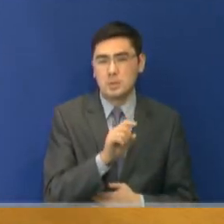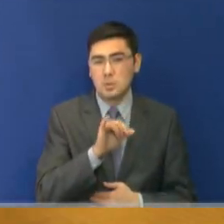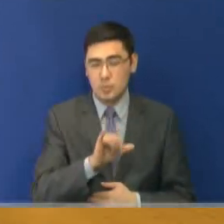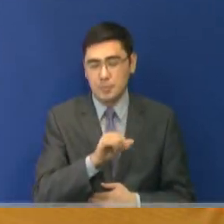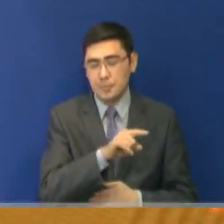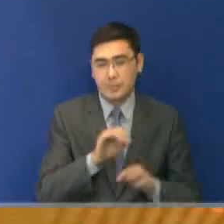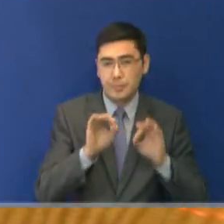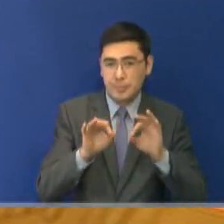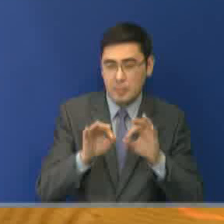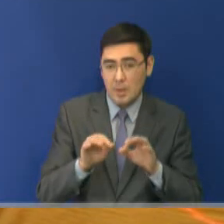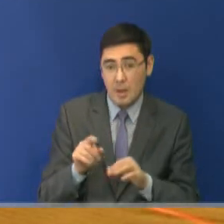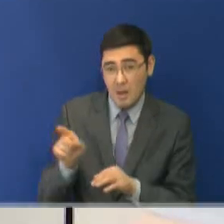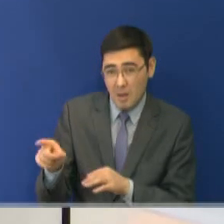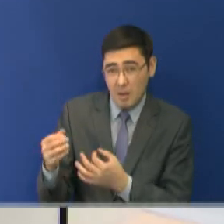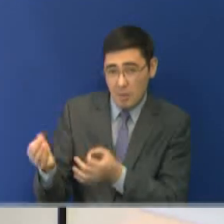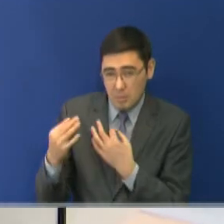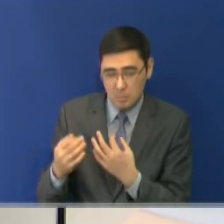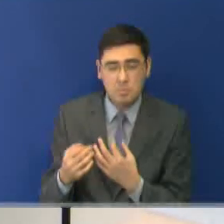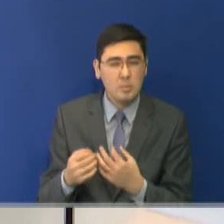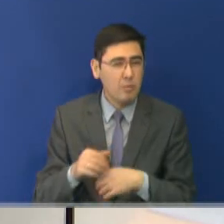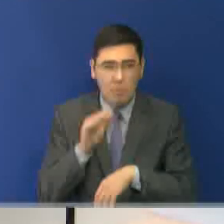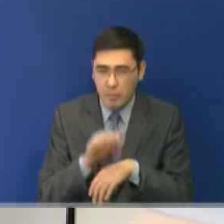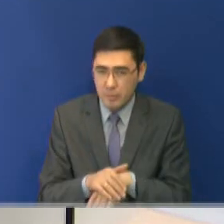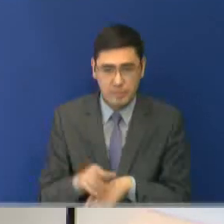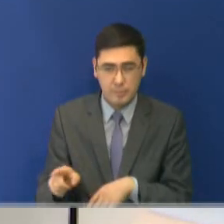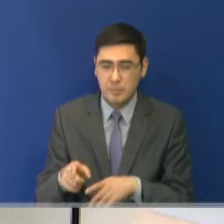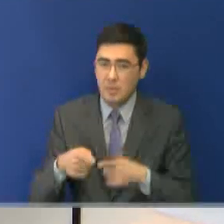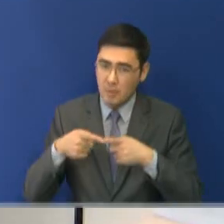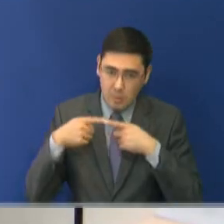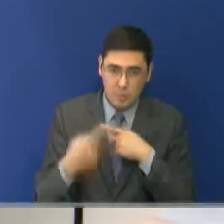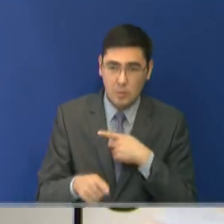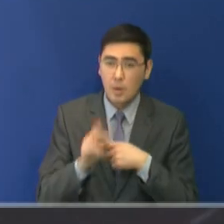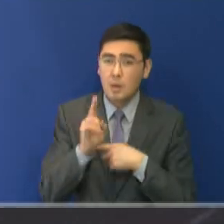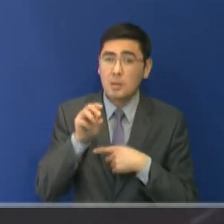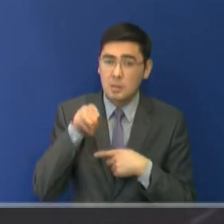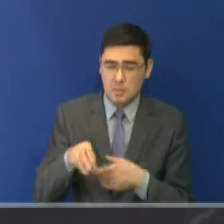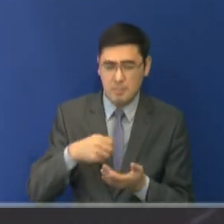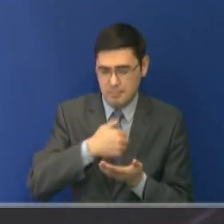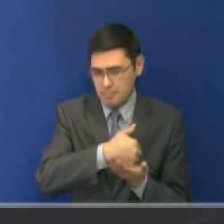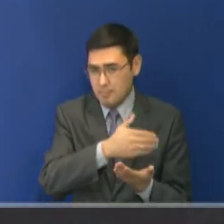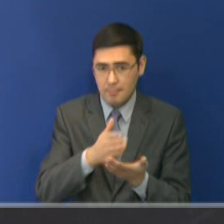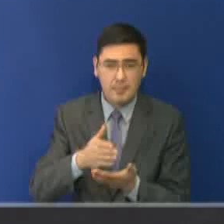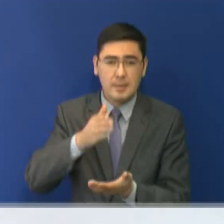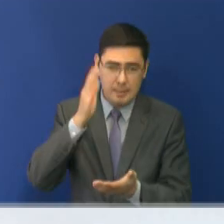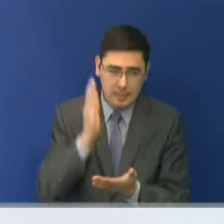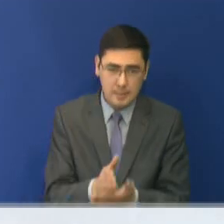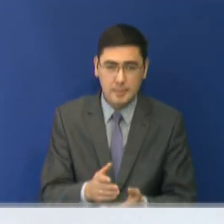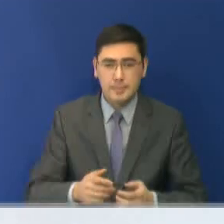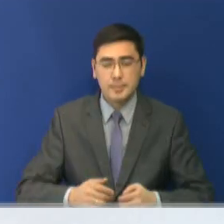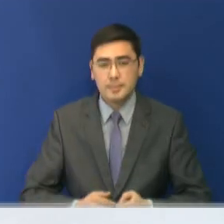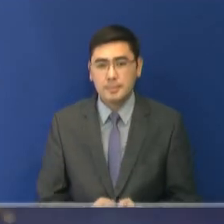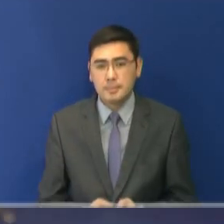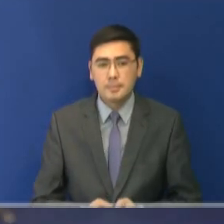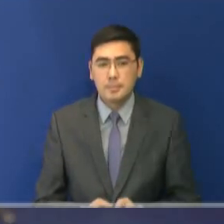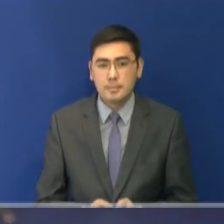словам, информация не соответствует действительности, так как на сегодняшний день КТ-аппаратов в регионе достаточно. Поднимаются